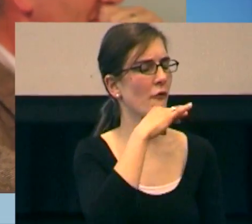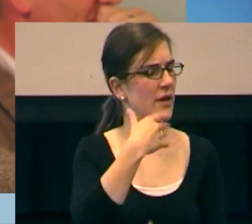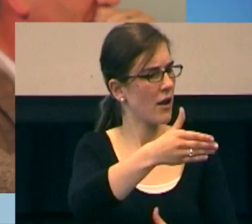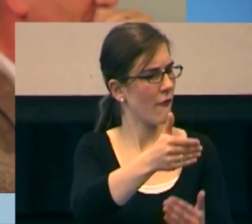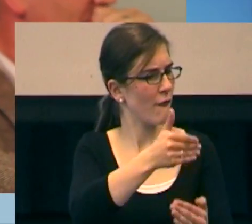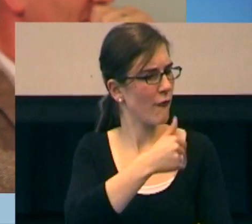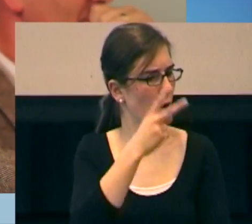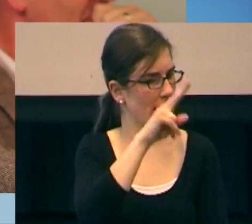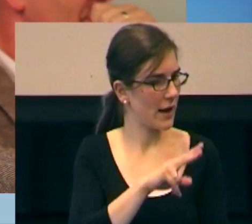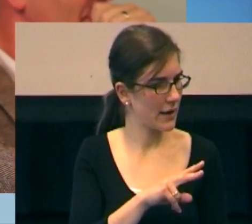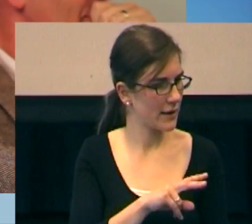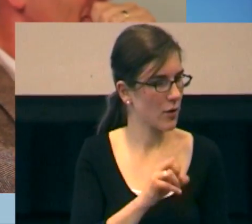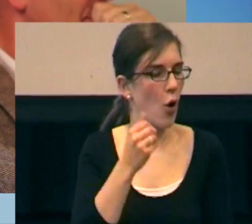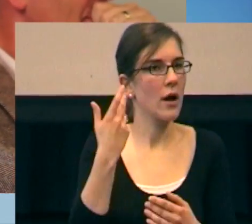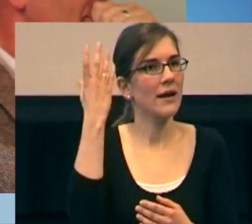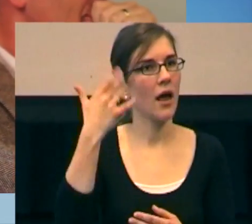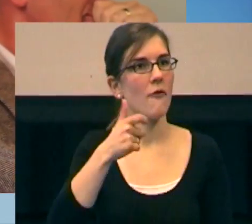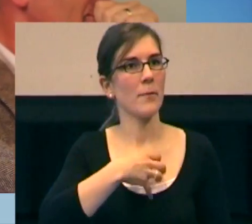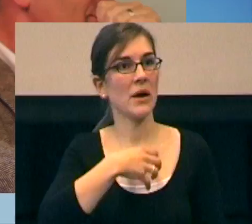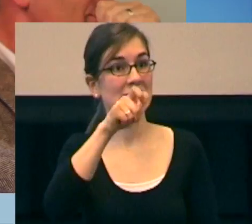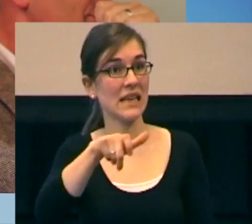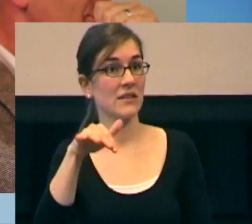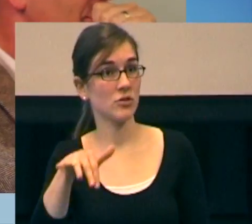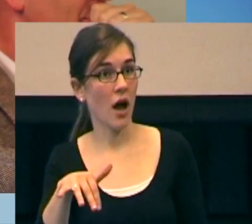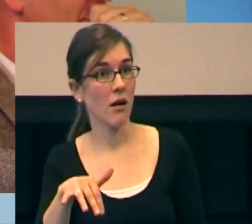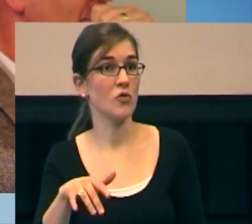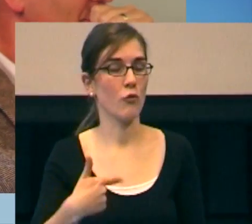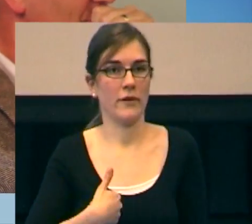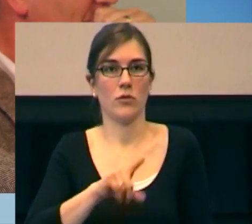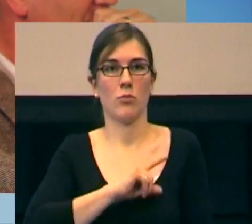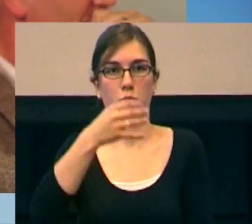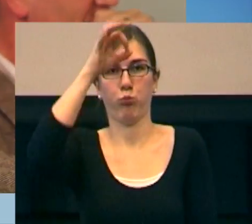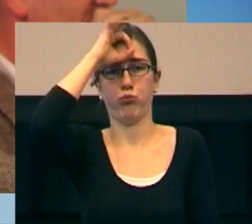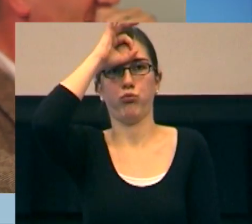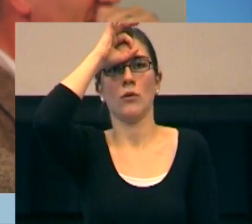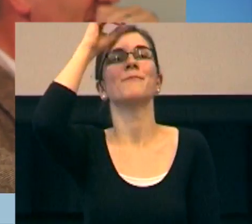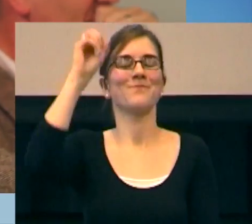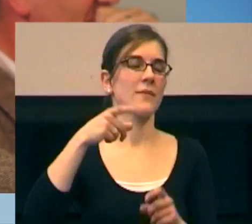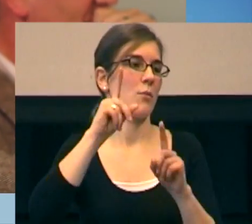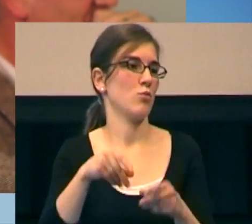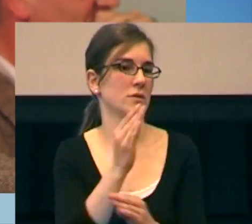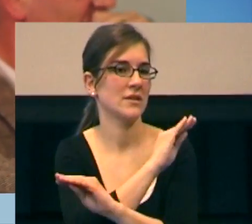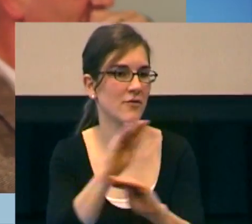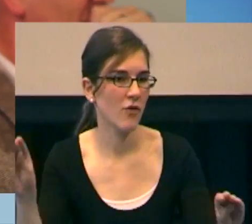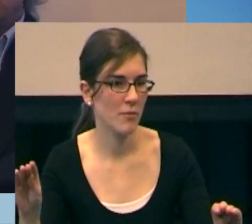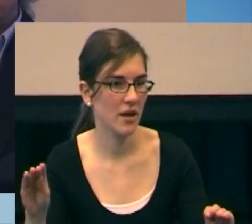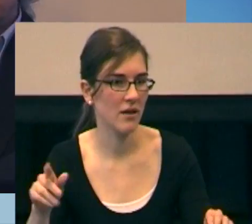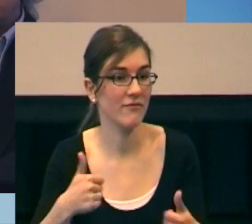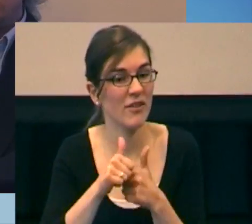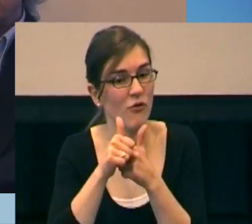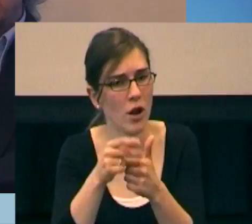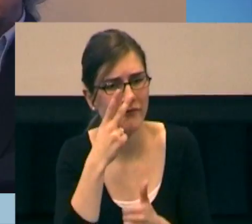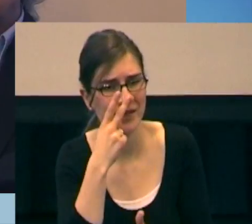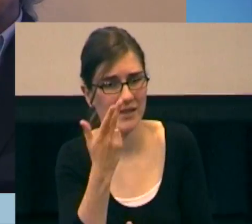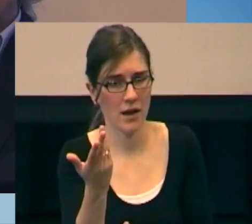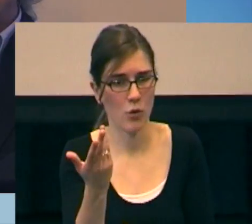die möglichen Konsequenzen hinweisen eine Untersuchung nur mal zu wissen ob und dann interessiert es mich nicht mehr halte ich auch nicht für sinnvoll und für gut man muss es dem